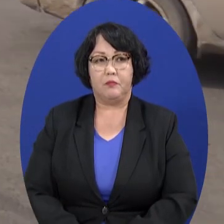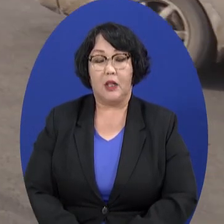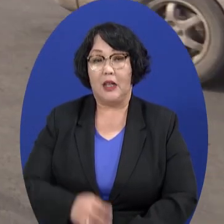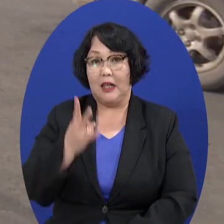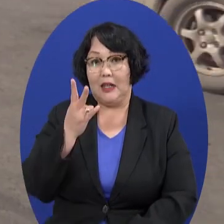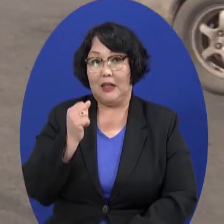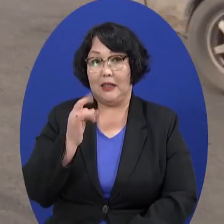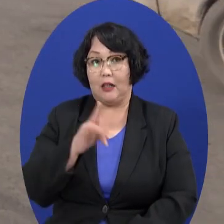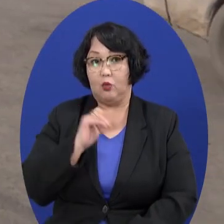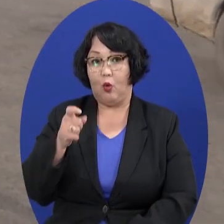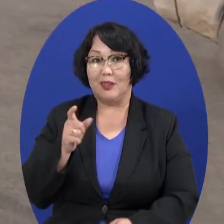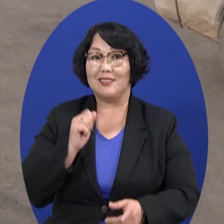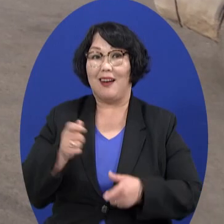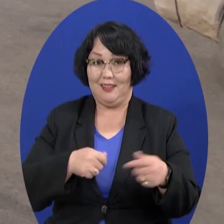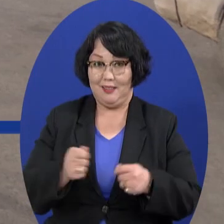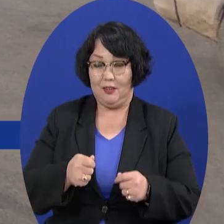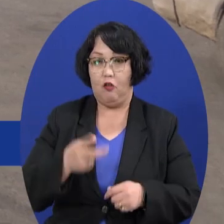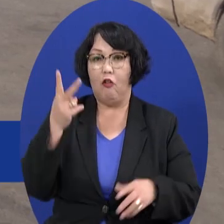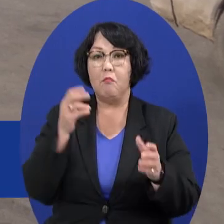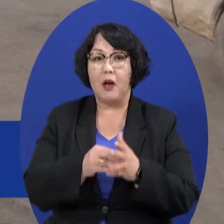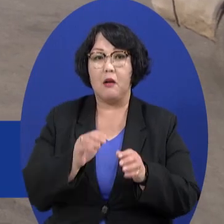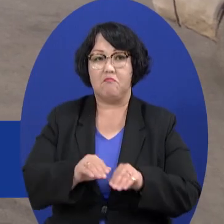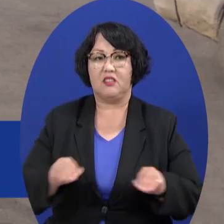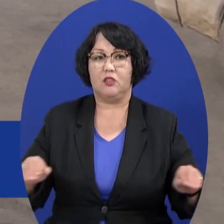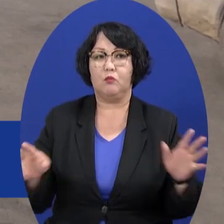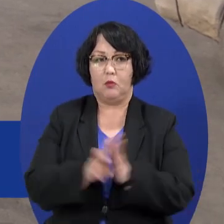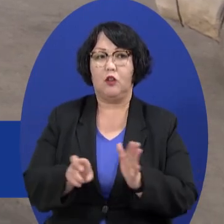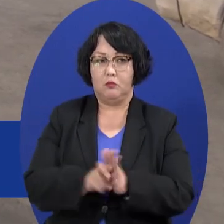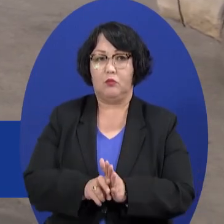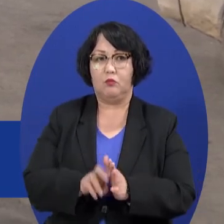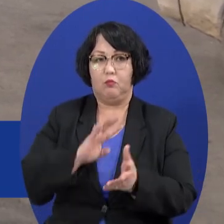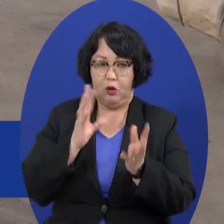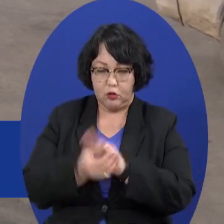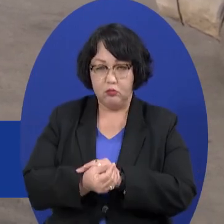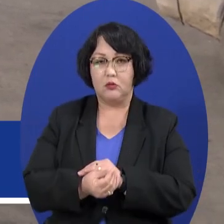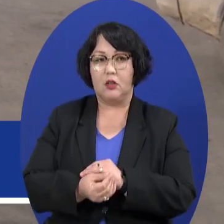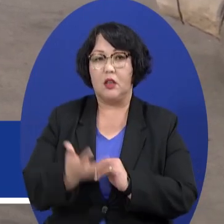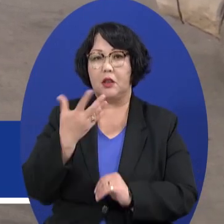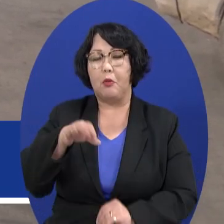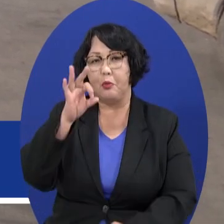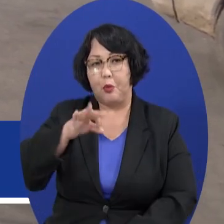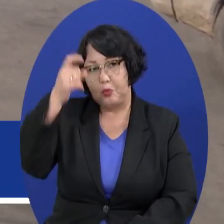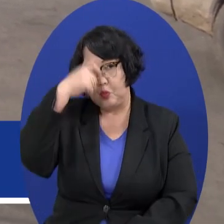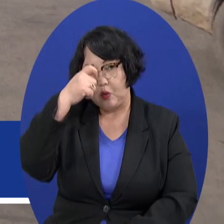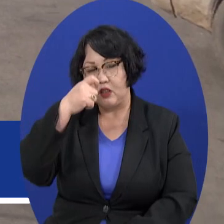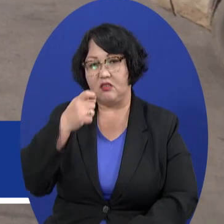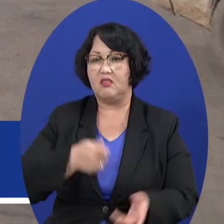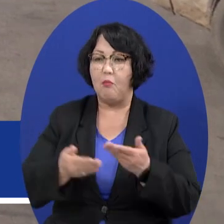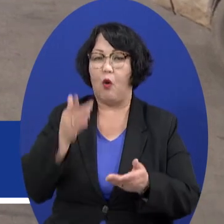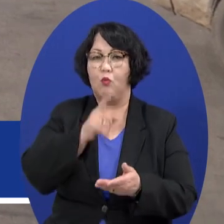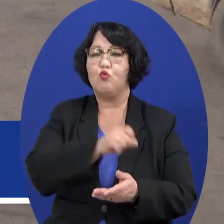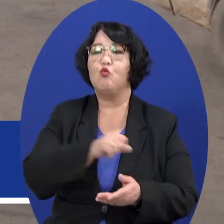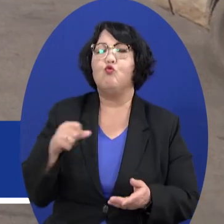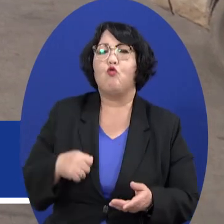Нарантуу худалдааны төвийн гадаах энэ зохицолд нийт 2000 орчим машиныг зогсоох багтаамжтай юм байна. Гэтэл үүний 50% нь түрээслэгчд өөрсдөө машина тавьчихдаг байсан